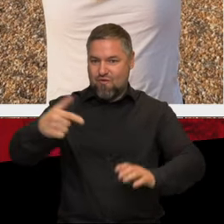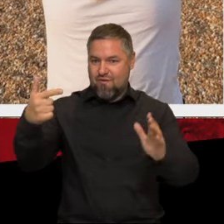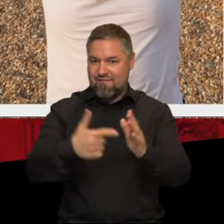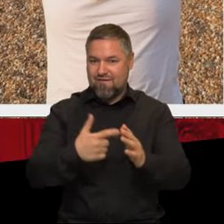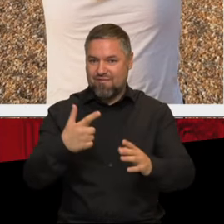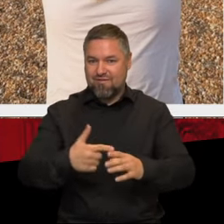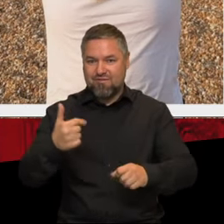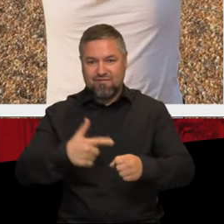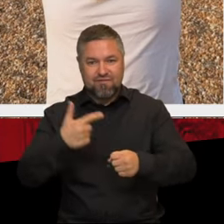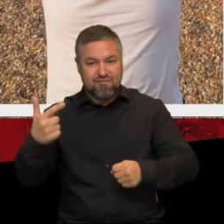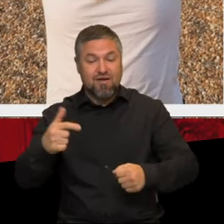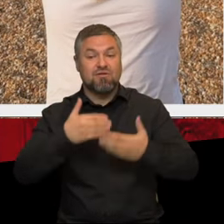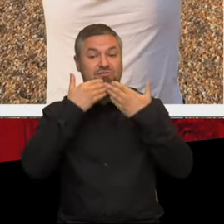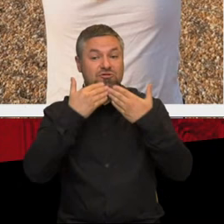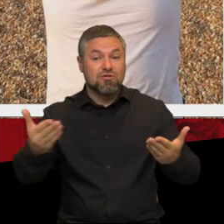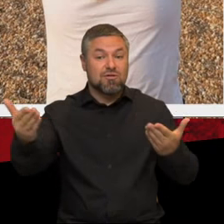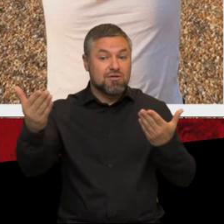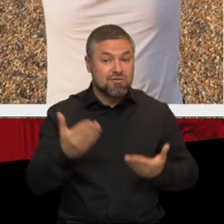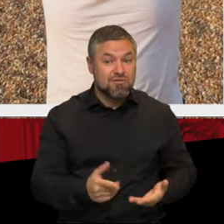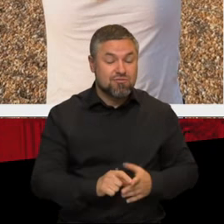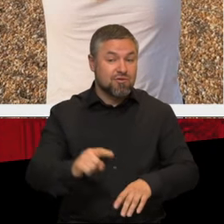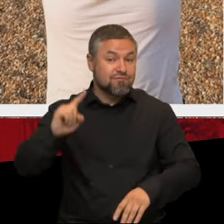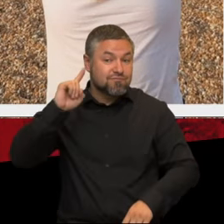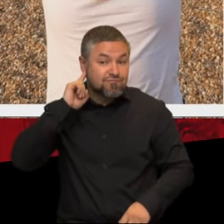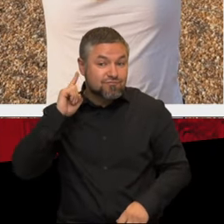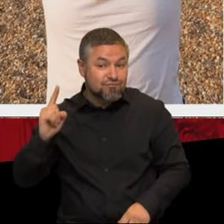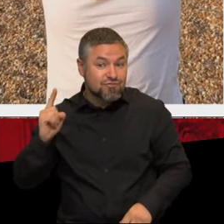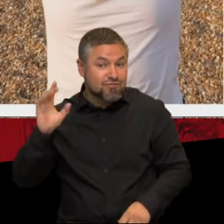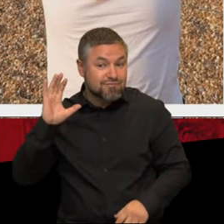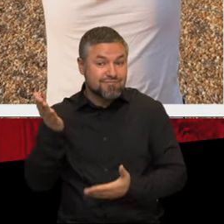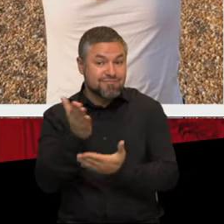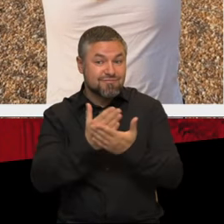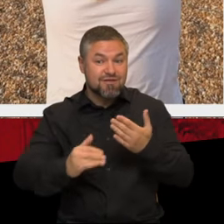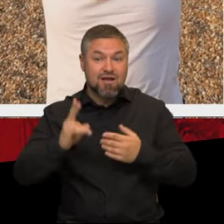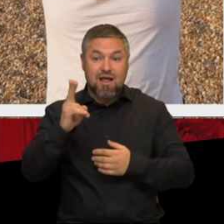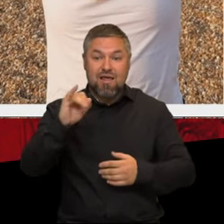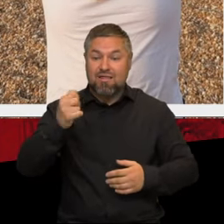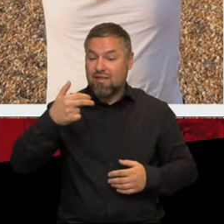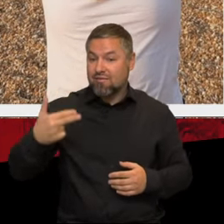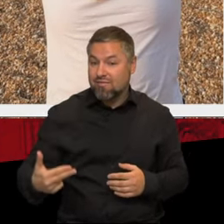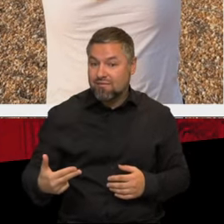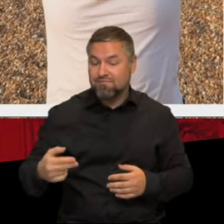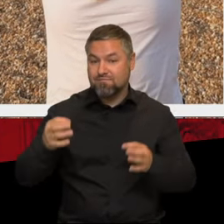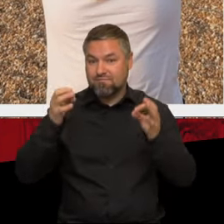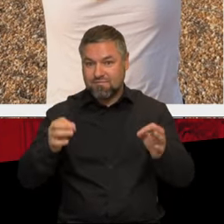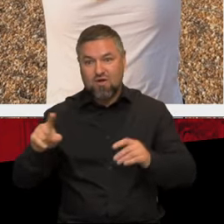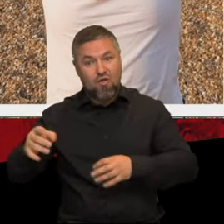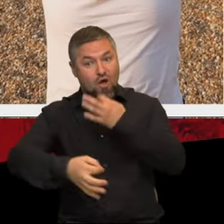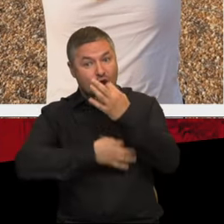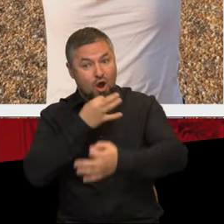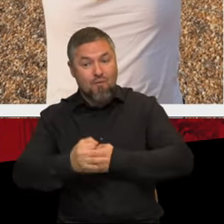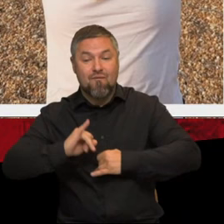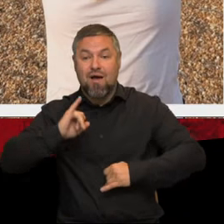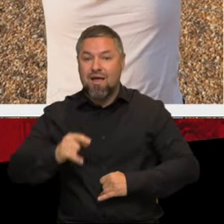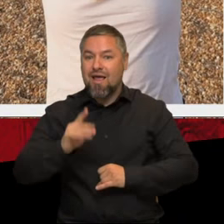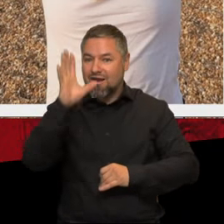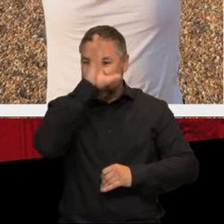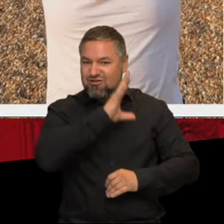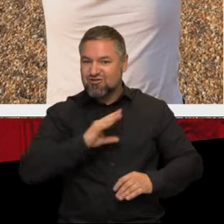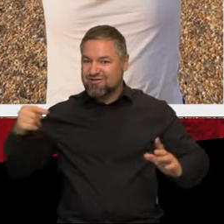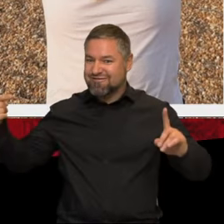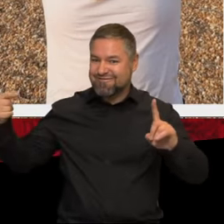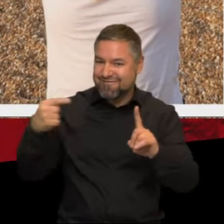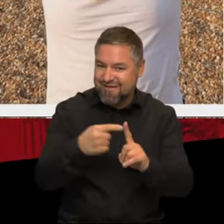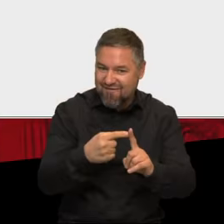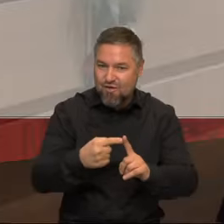akademickim. Dziękuję i zapraszam teraz do wysłuchania części Kajetana. Teraz on opowie, jak on w ten księżyc